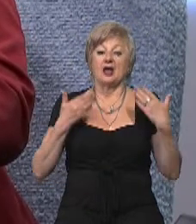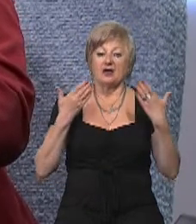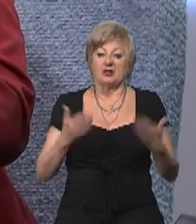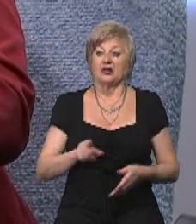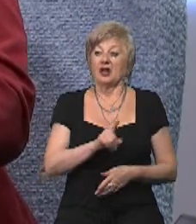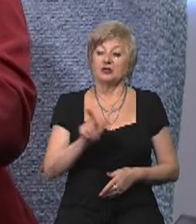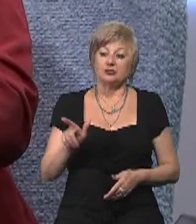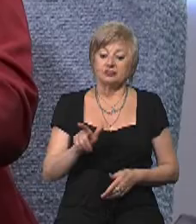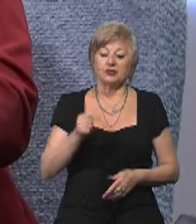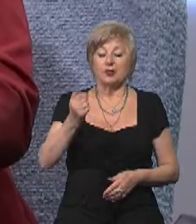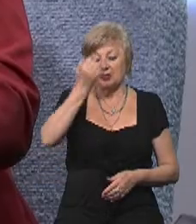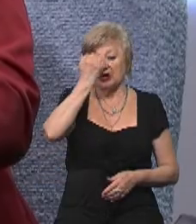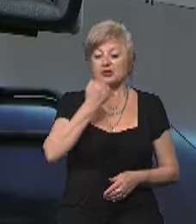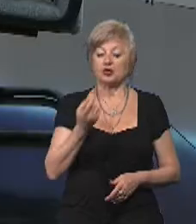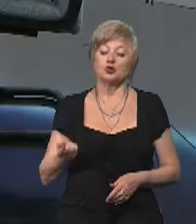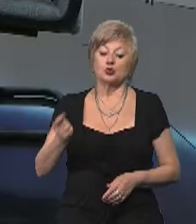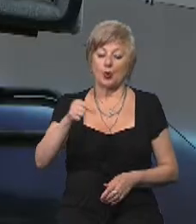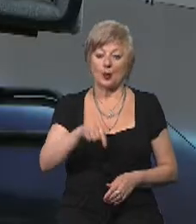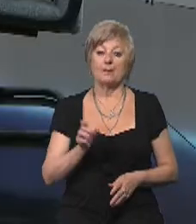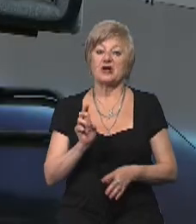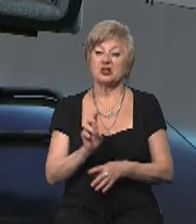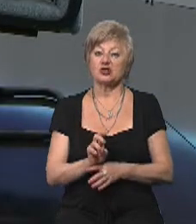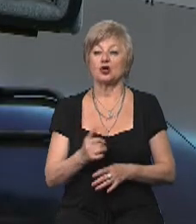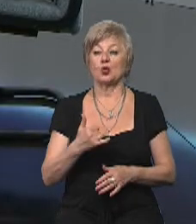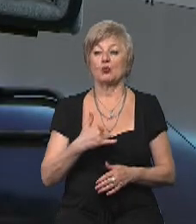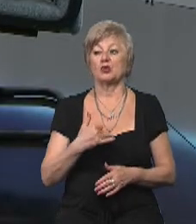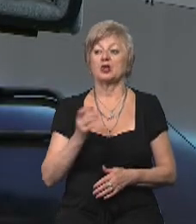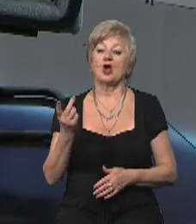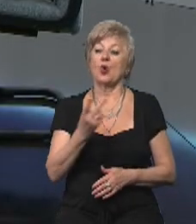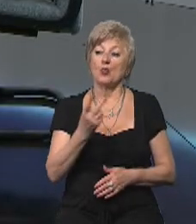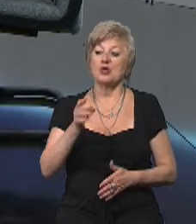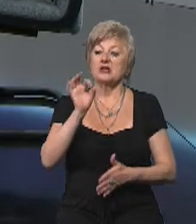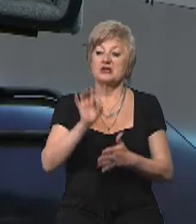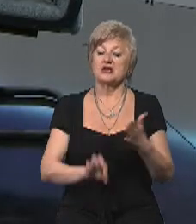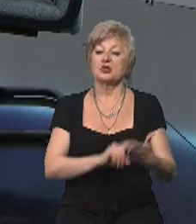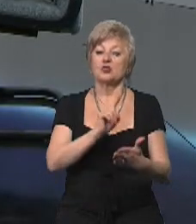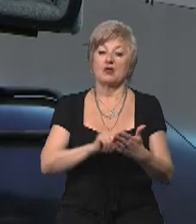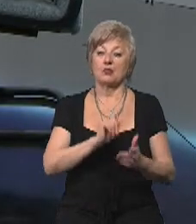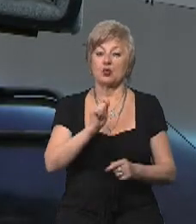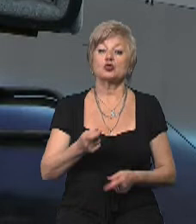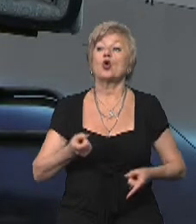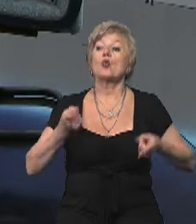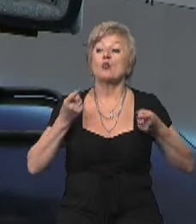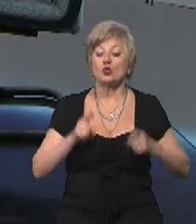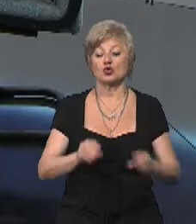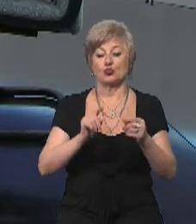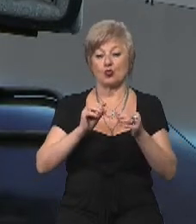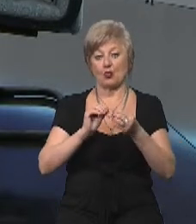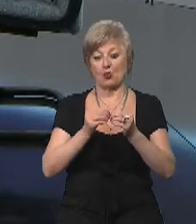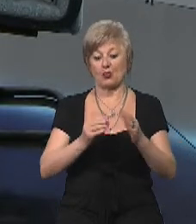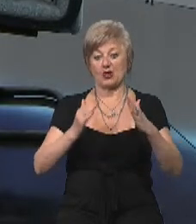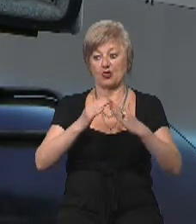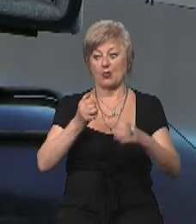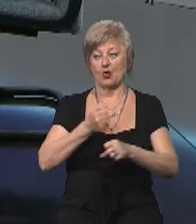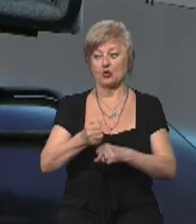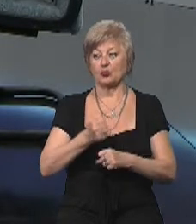нашій студії, дуже вдячна, що ви прийшли. І у мене до вас обох одразу таке запитання. Чому проблема домашнього